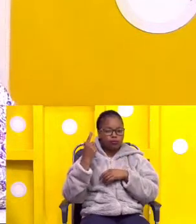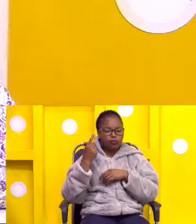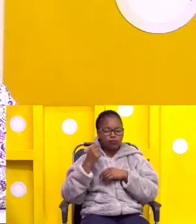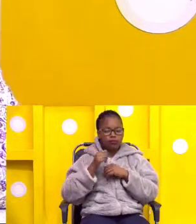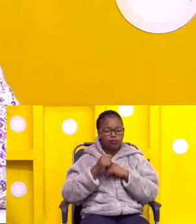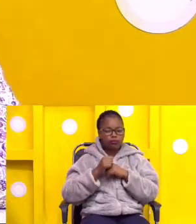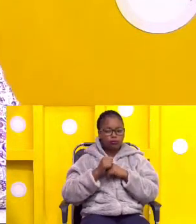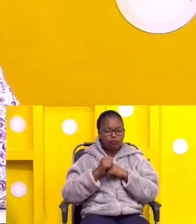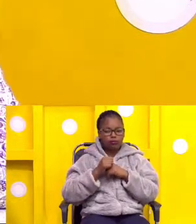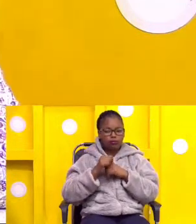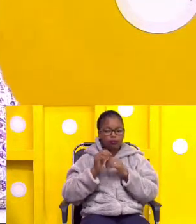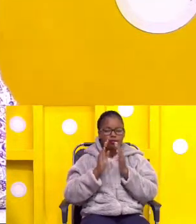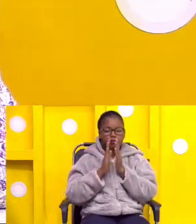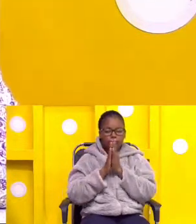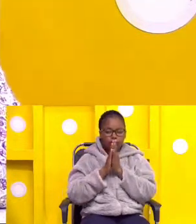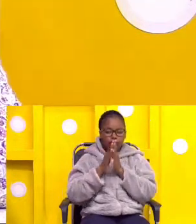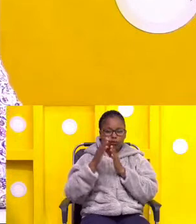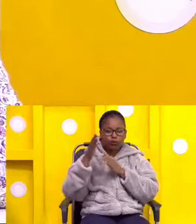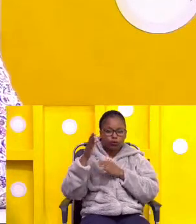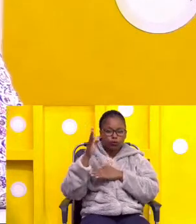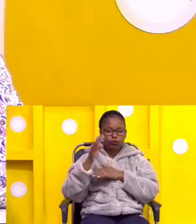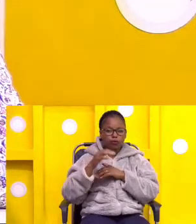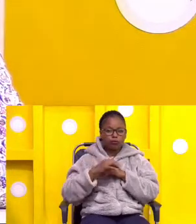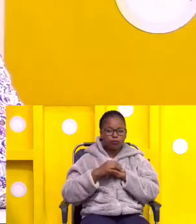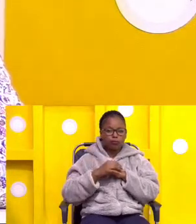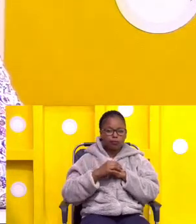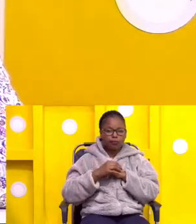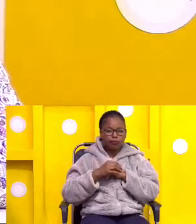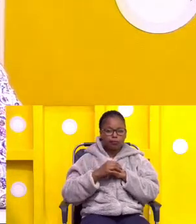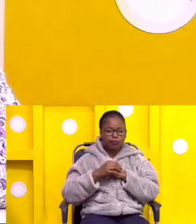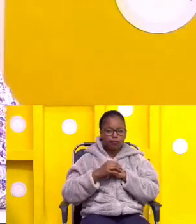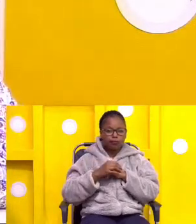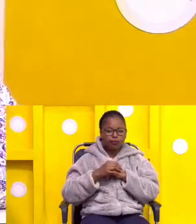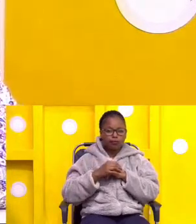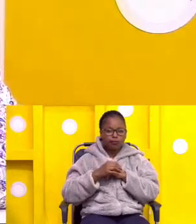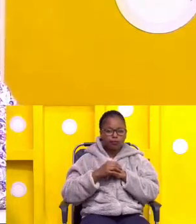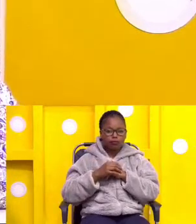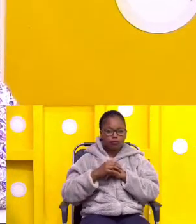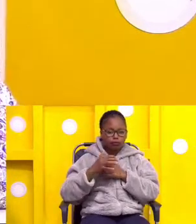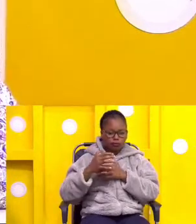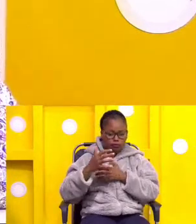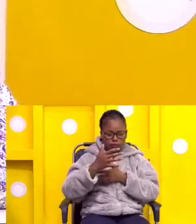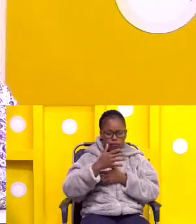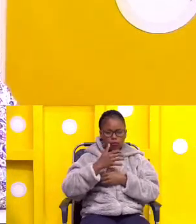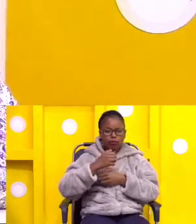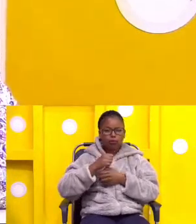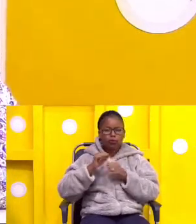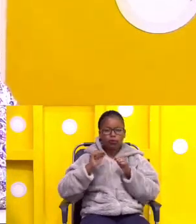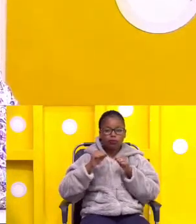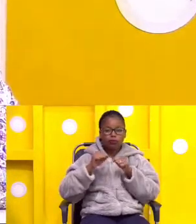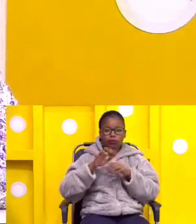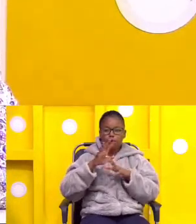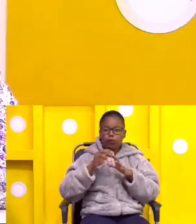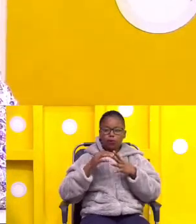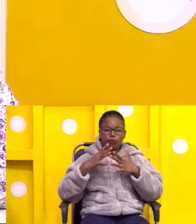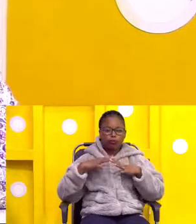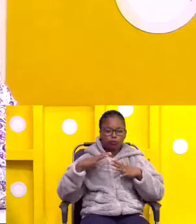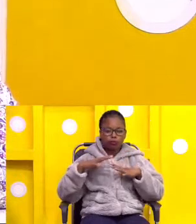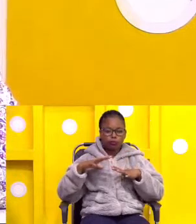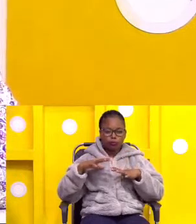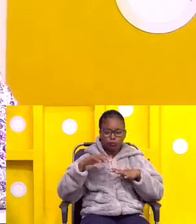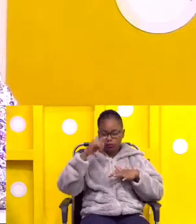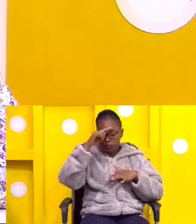mundu bwana asifiwe sana na guku ni twakomoditaga andu a mithemba yothe ni tondu utugi wa ngai